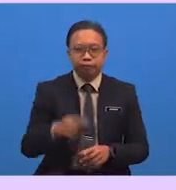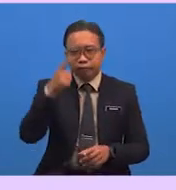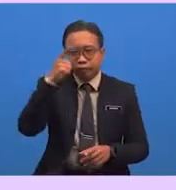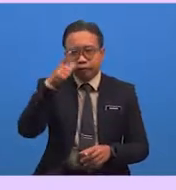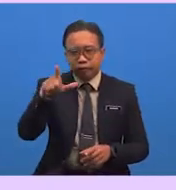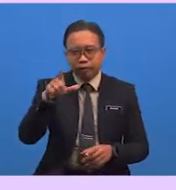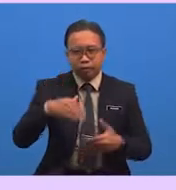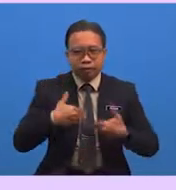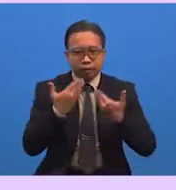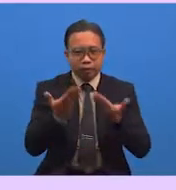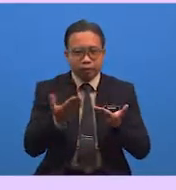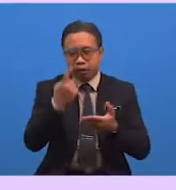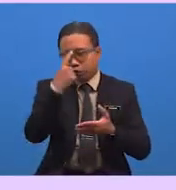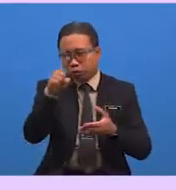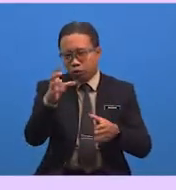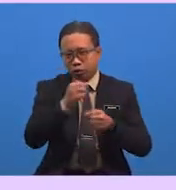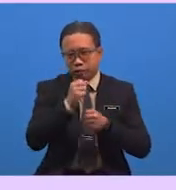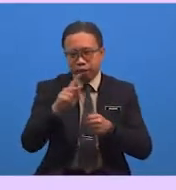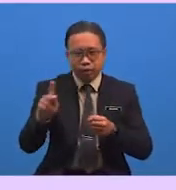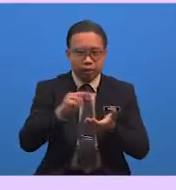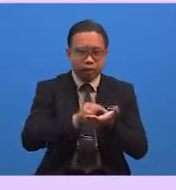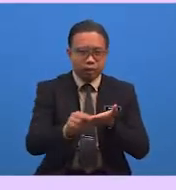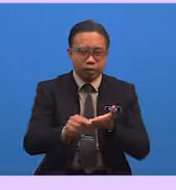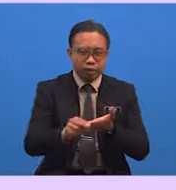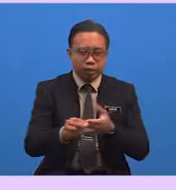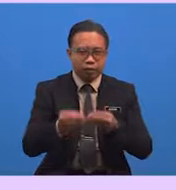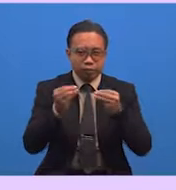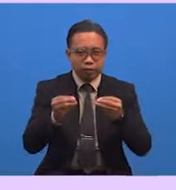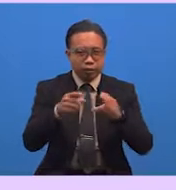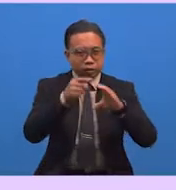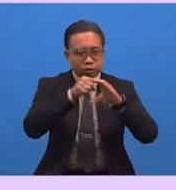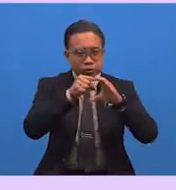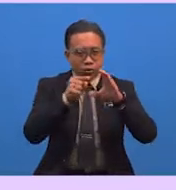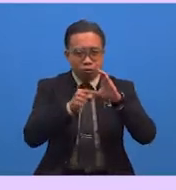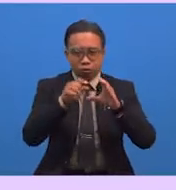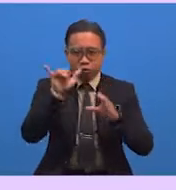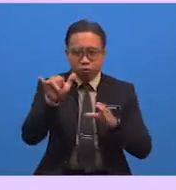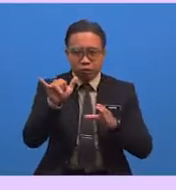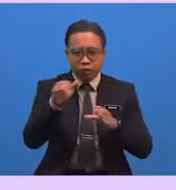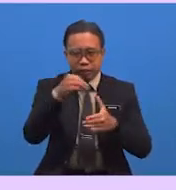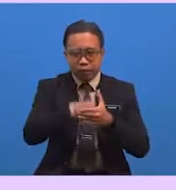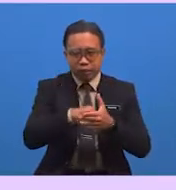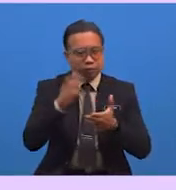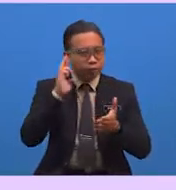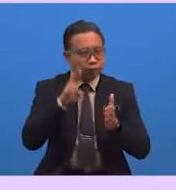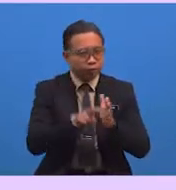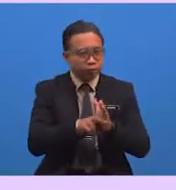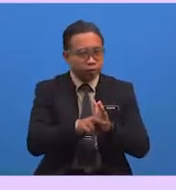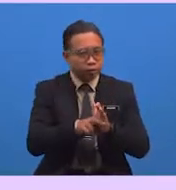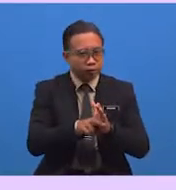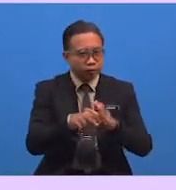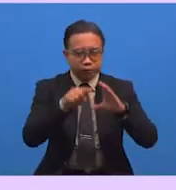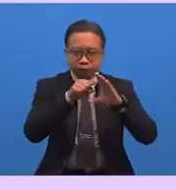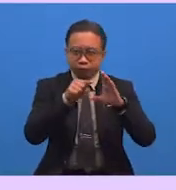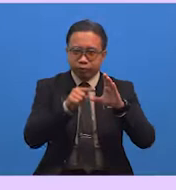pula bagaimana untuk mendapatkan nilai bagi sudut Y. Dalam rajah didapati